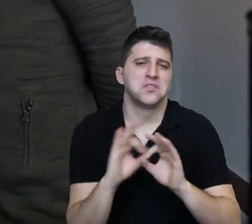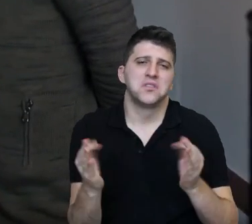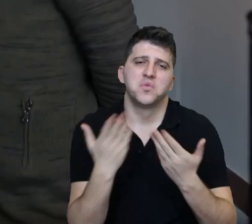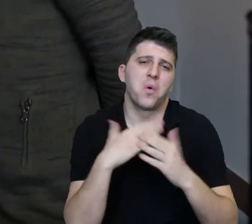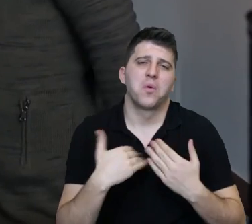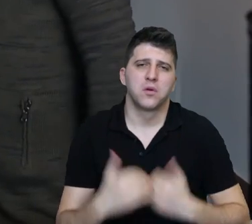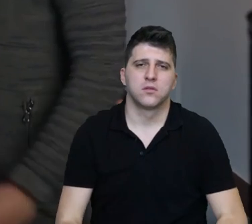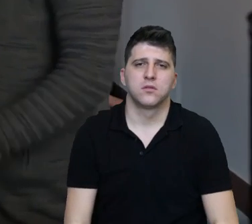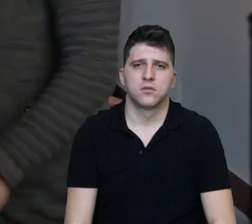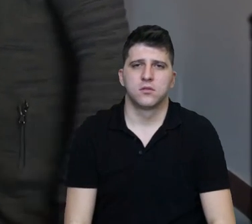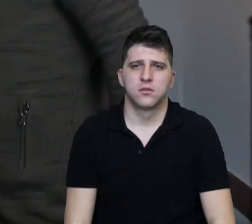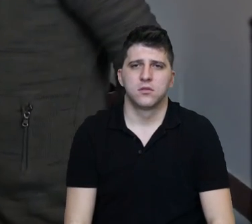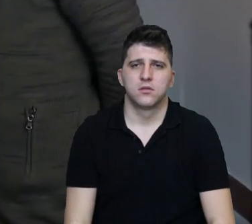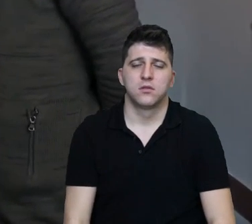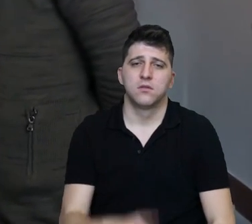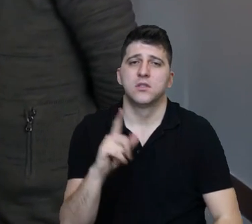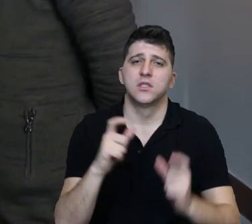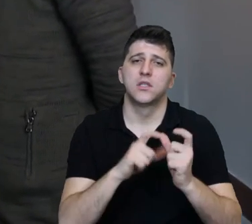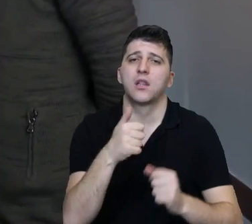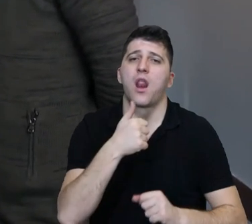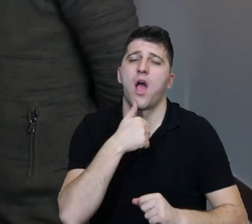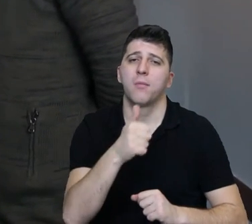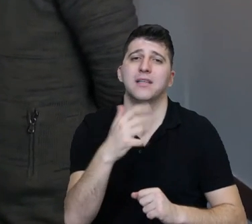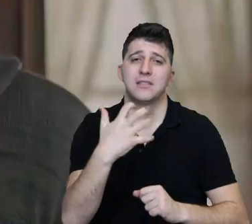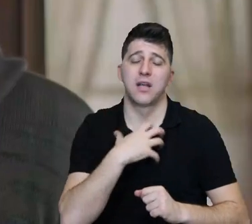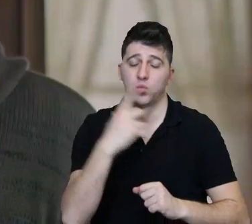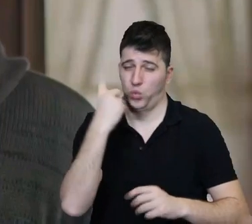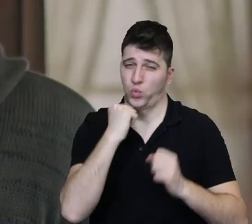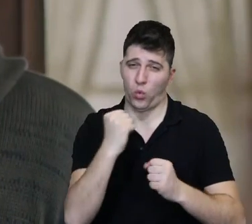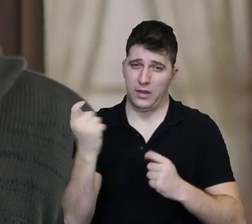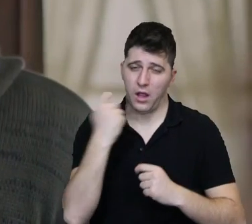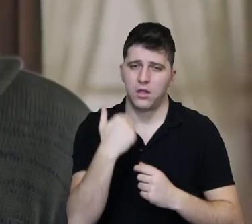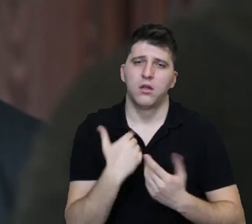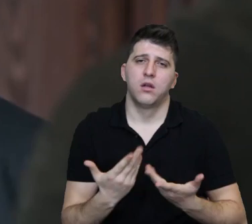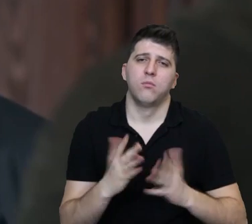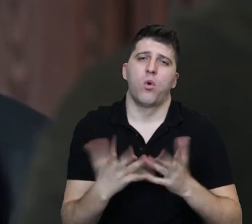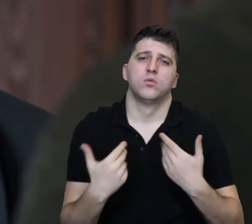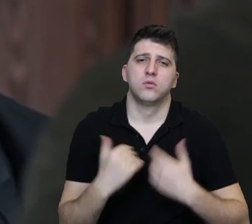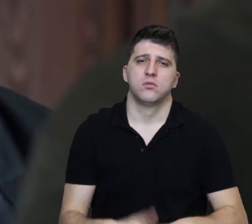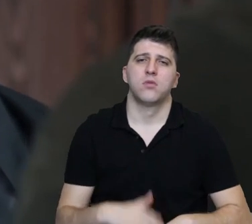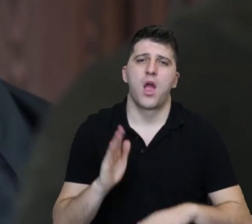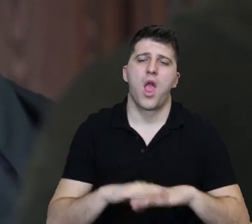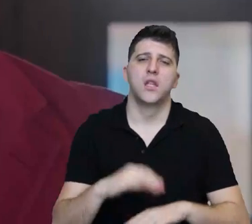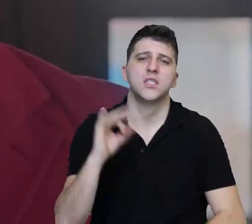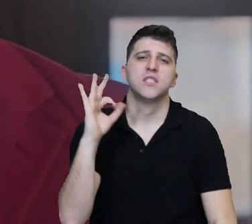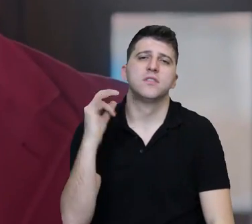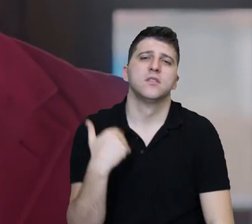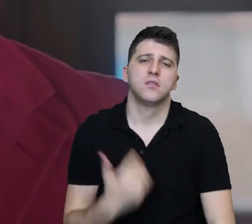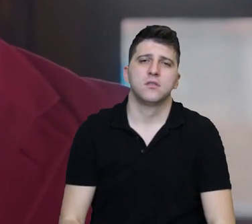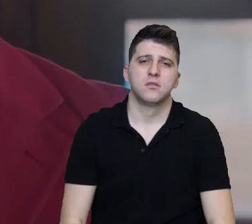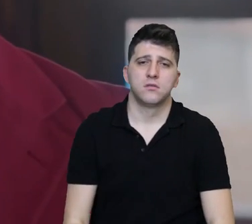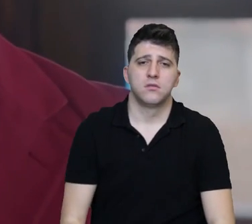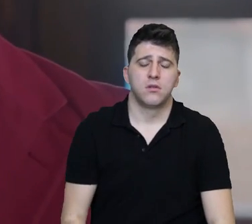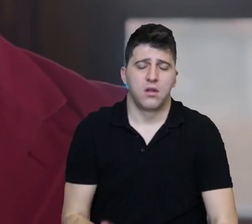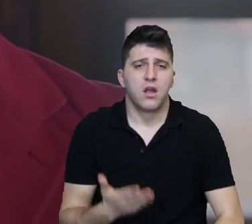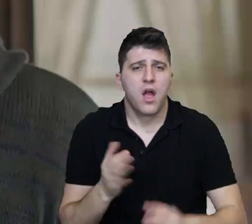Hiç. Vallahi Santral abi o kadar ağırdan satın kendiniz dedi. Durumumuz ortada. Elde var sıfır.